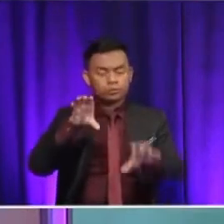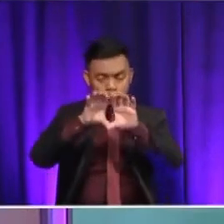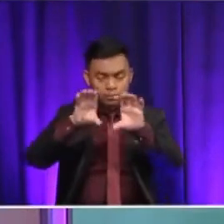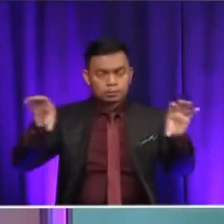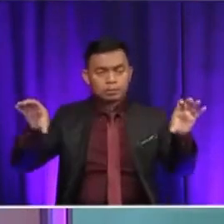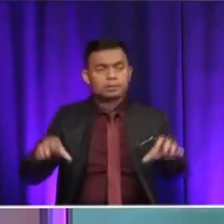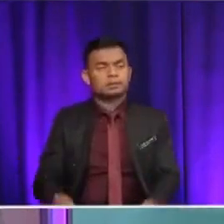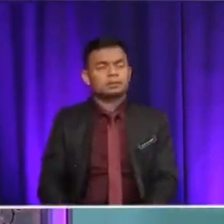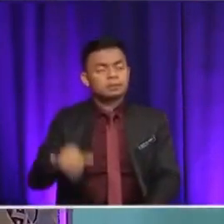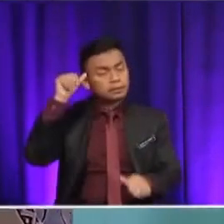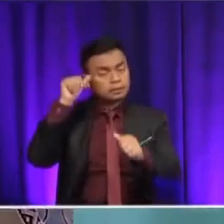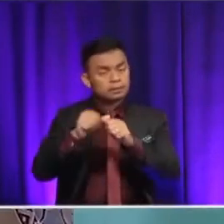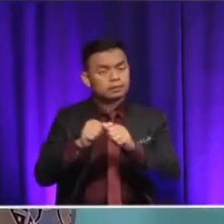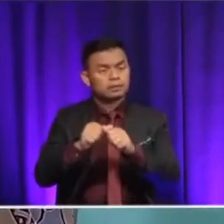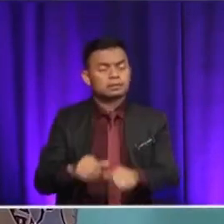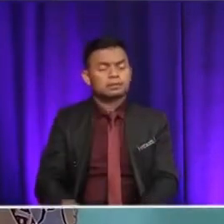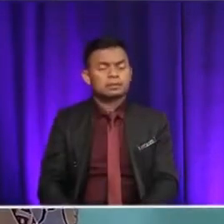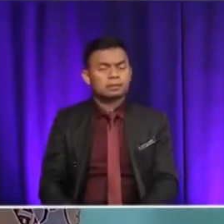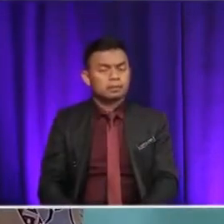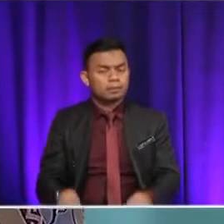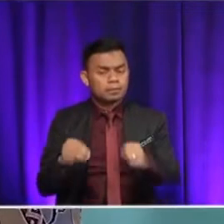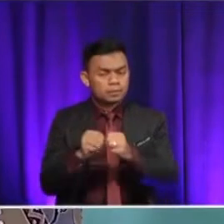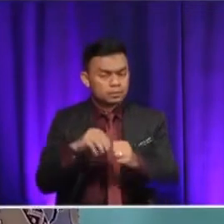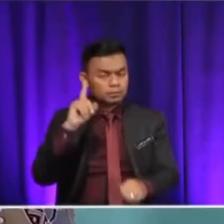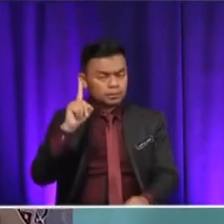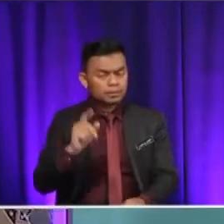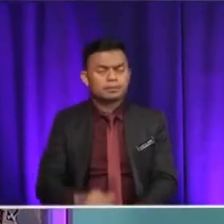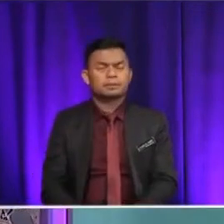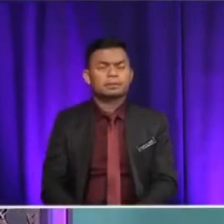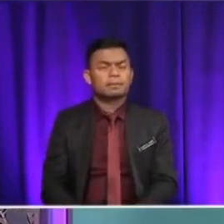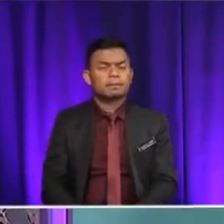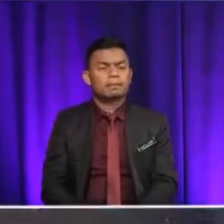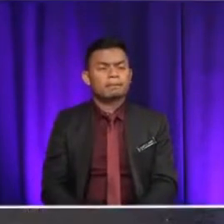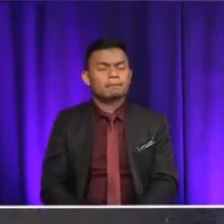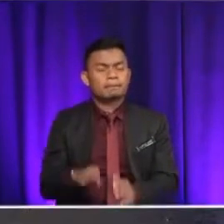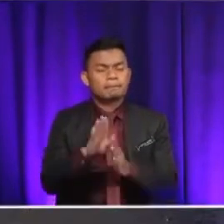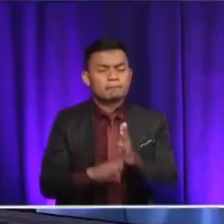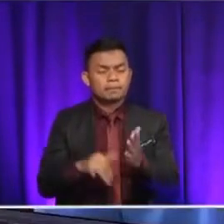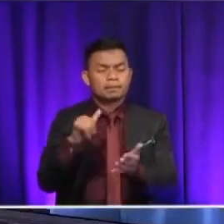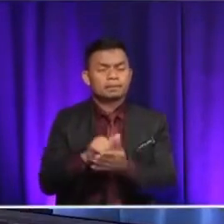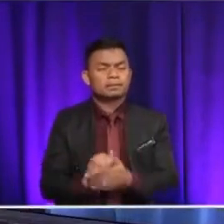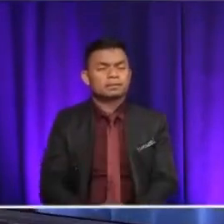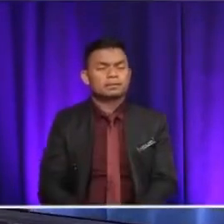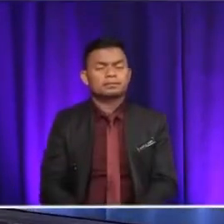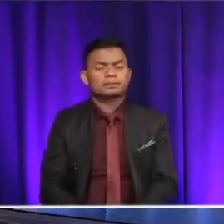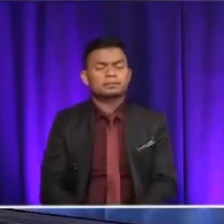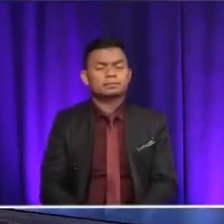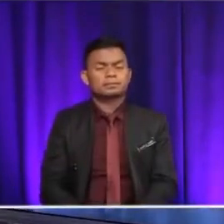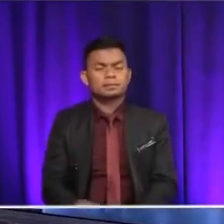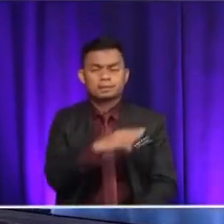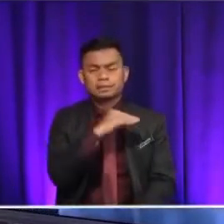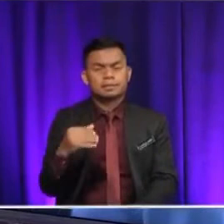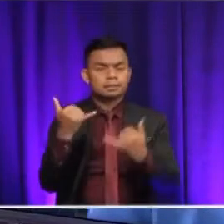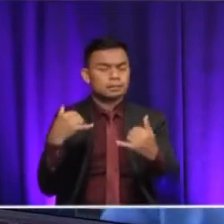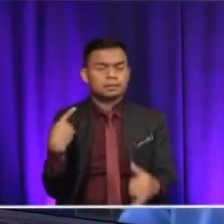So cuba ingat meter tu macam mana. Begitu. Okey, terima kasih cikgu. Dan sekarang kita akan berehat